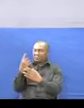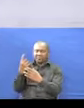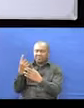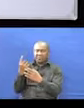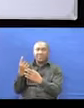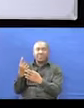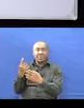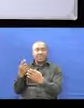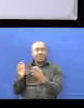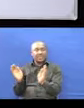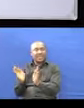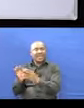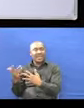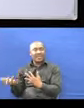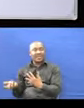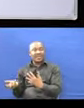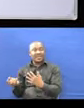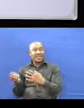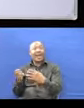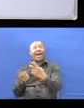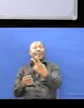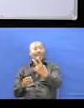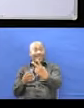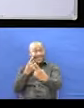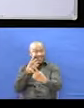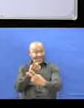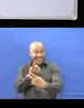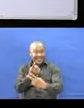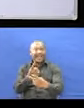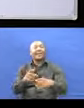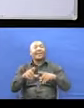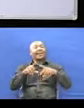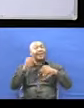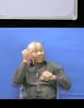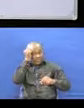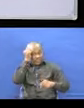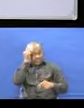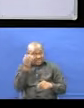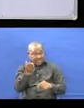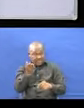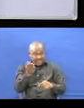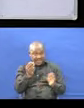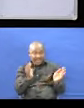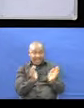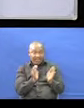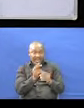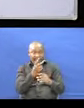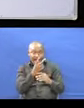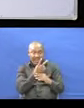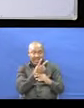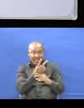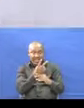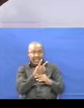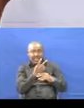kabisa. Zimebaki ngapi? Mbili eh? Lakini ukumbuke zitakuwa zimebaki mbili